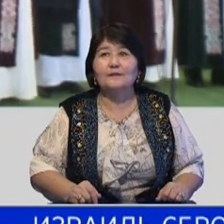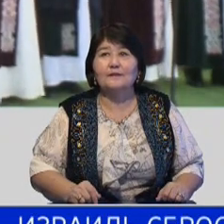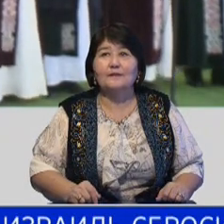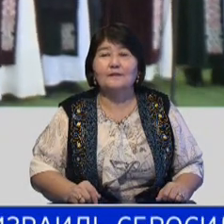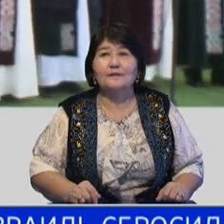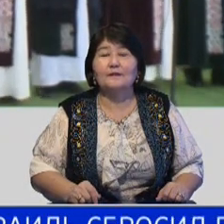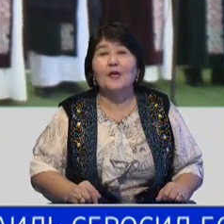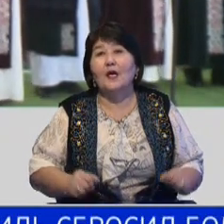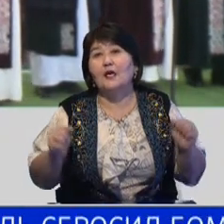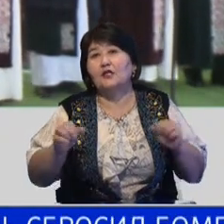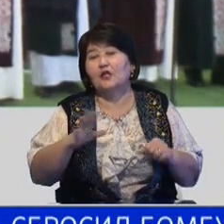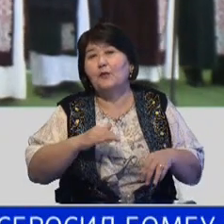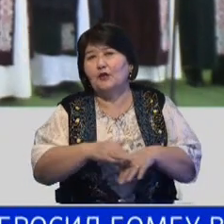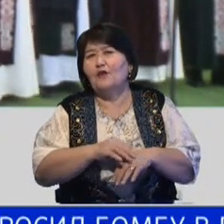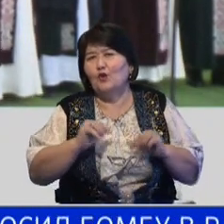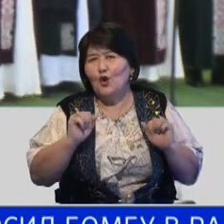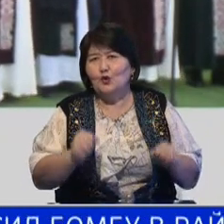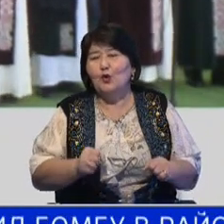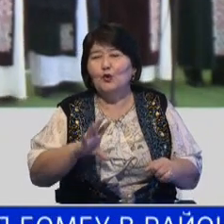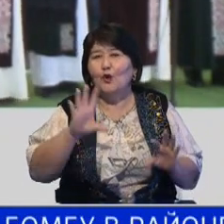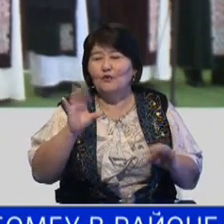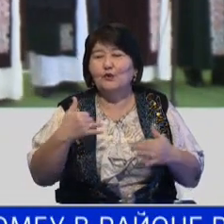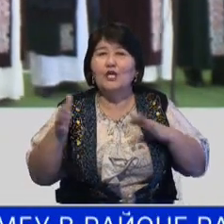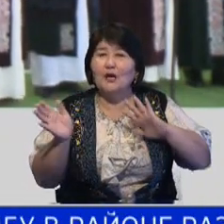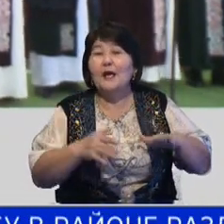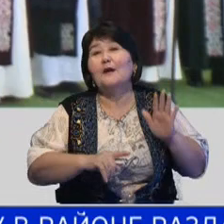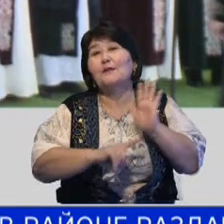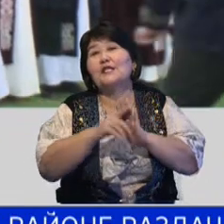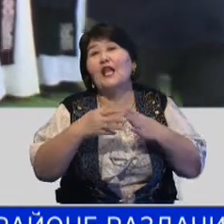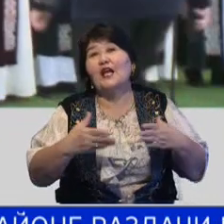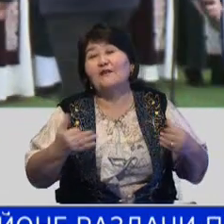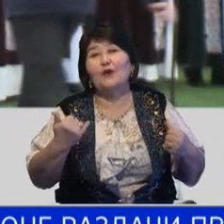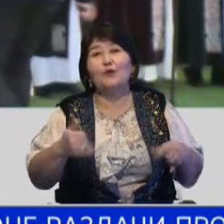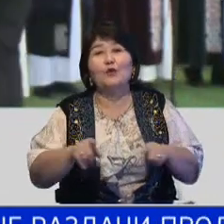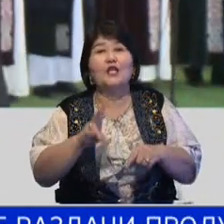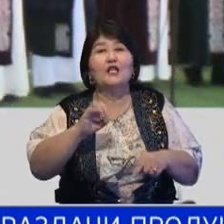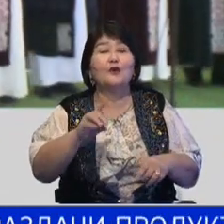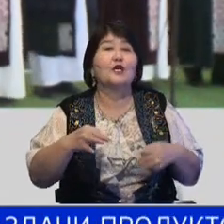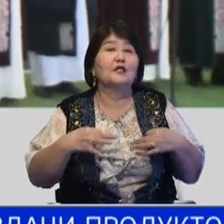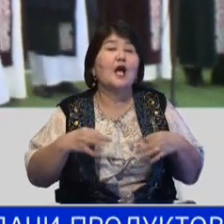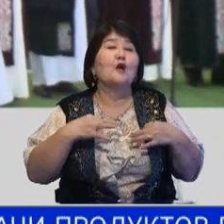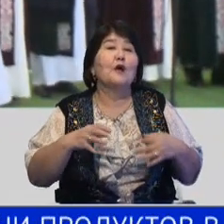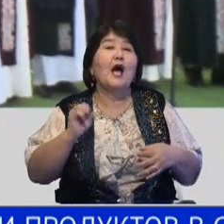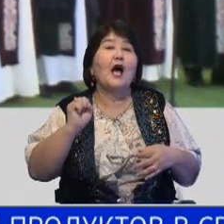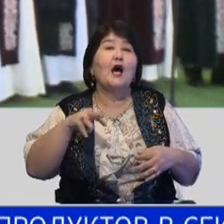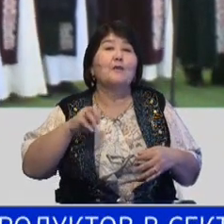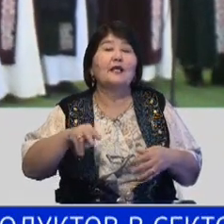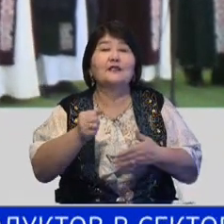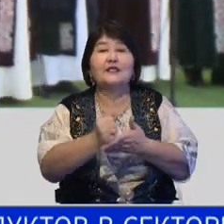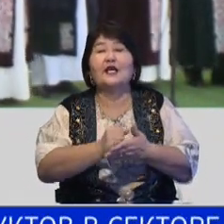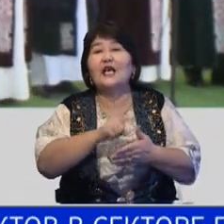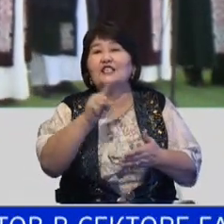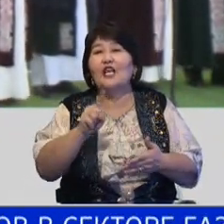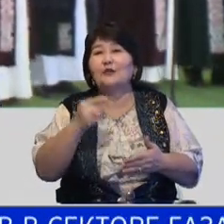Наурызгужье. Зима была довольно суровая, но все уже позади, пришла весна. Вот уже и Наурыз празднуем. Праздник Амал сохранился в западной